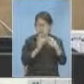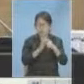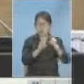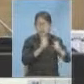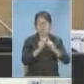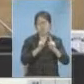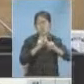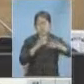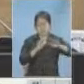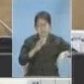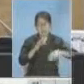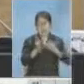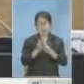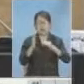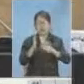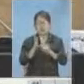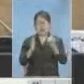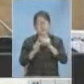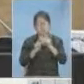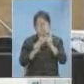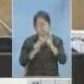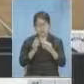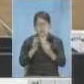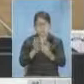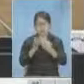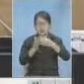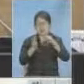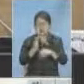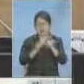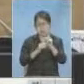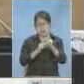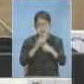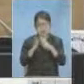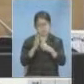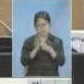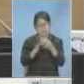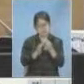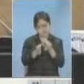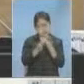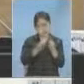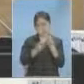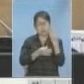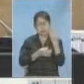ภายหลังเอาขอตัดก่อนได้ไหมครับจะได้รู้ประเด็นก่อนว่าที่ท่านขอตัดเนี่ยเหตุผลเพราะอะไรนะ